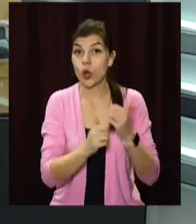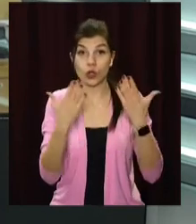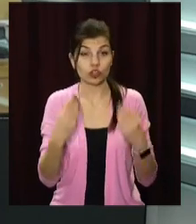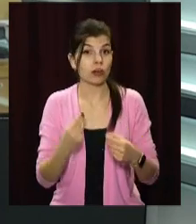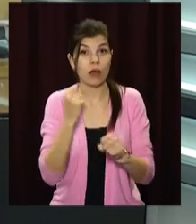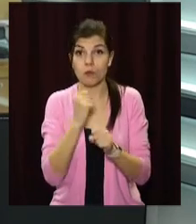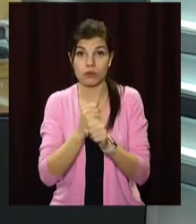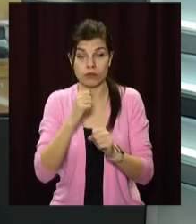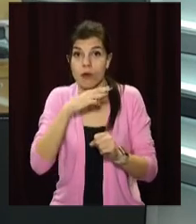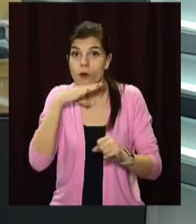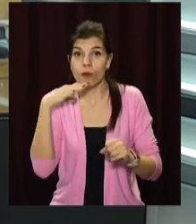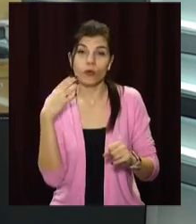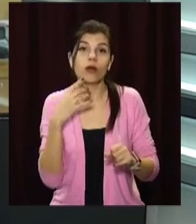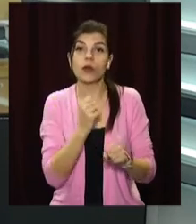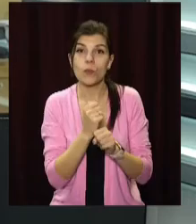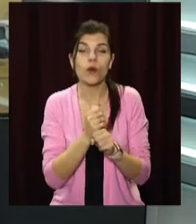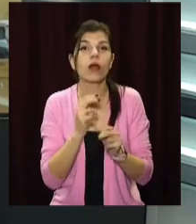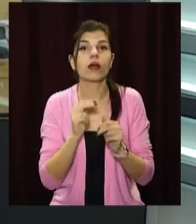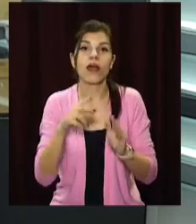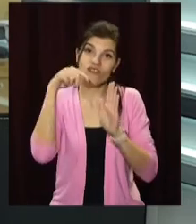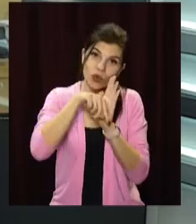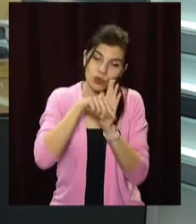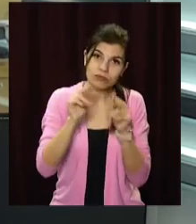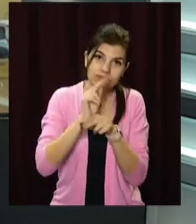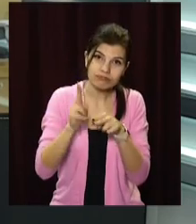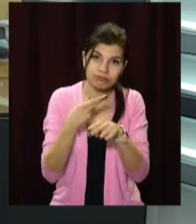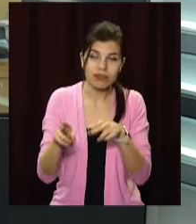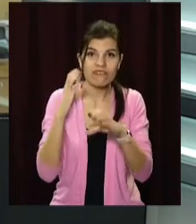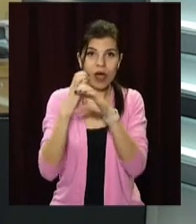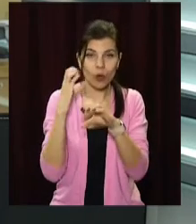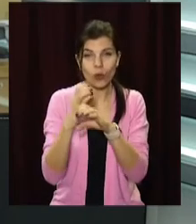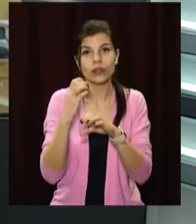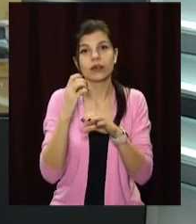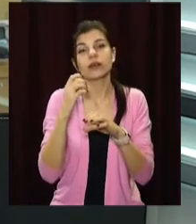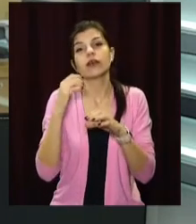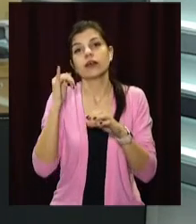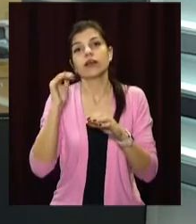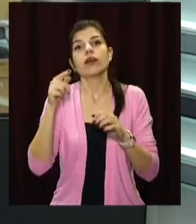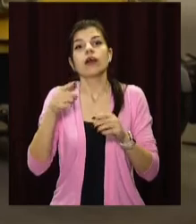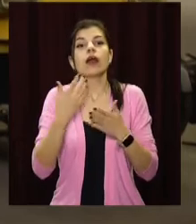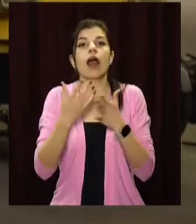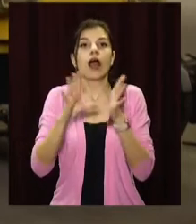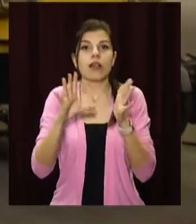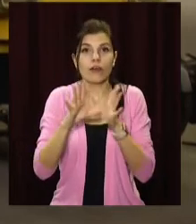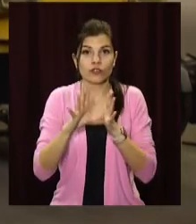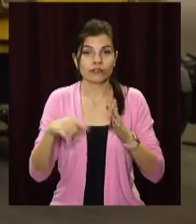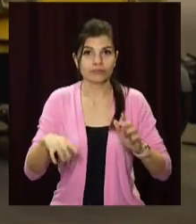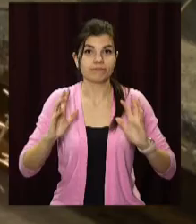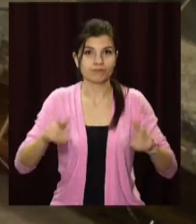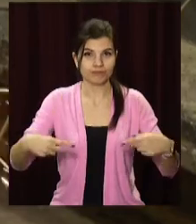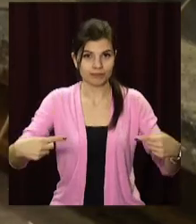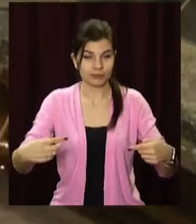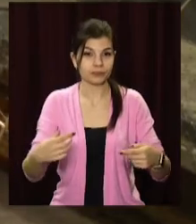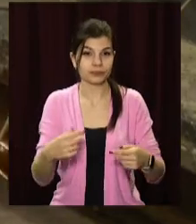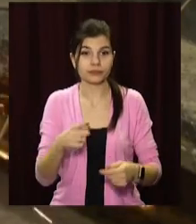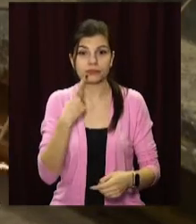кипить робота. Роботи як ззовні, так і всередині вагонів здебільшого оновлюють ходові та електродвигуни, бо більшість рухомого